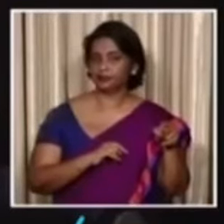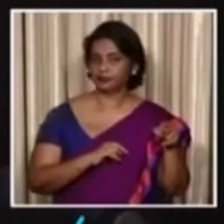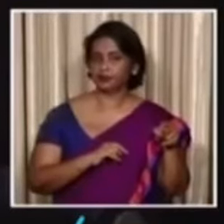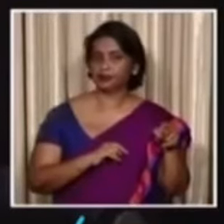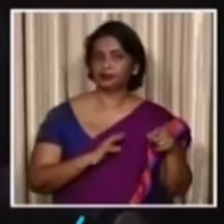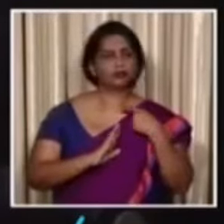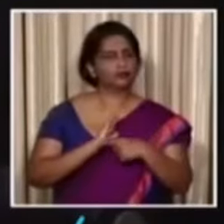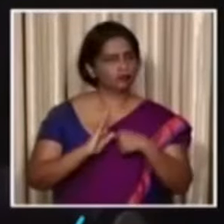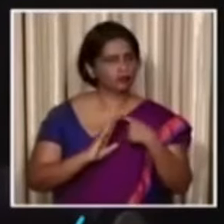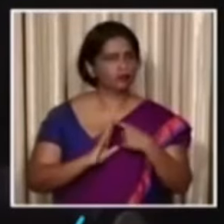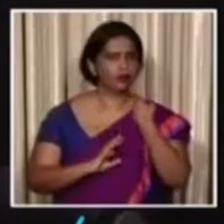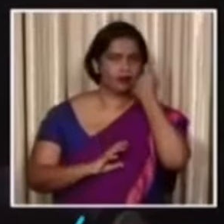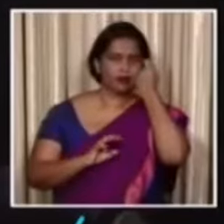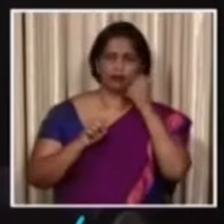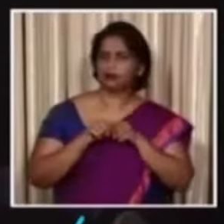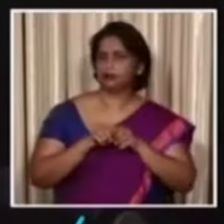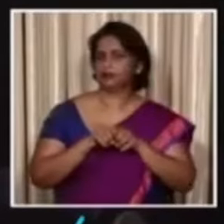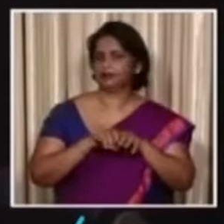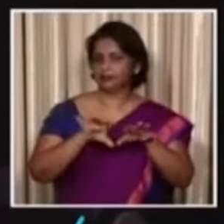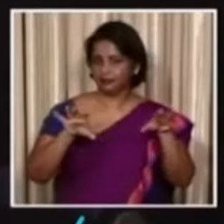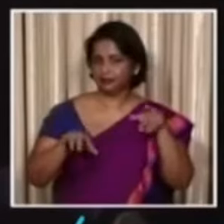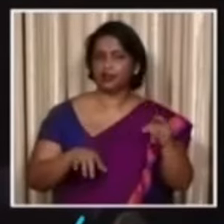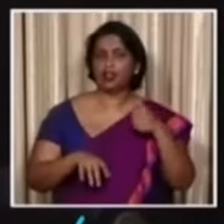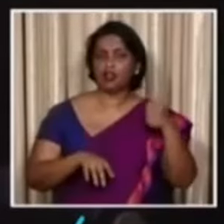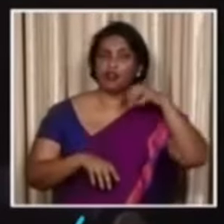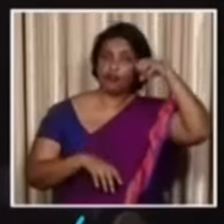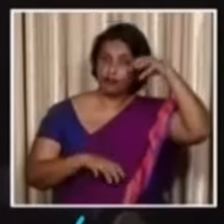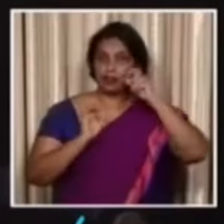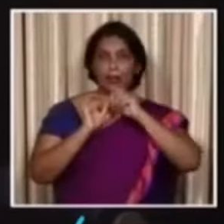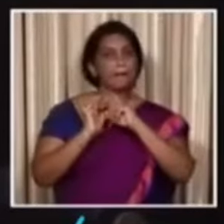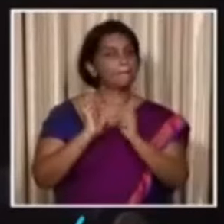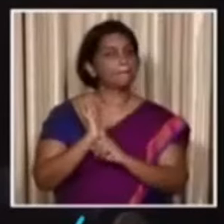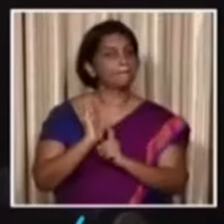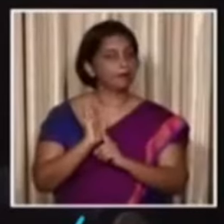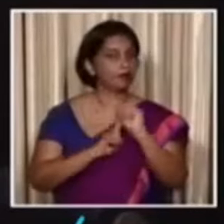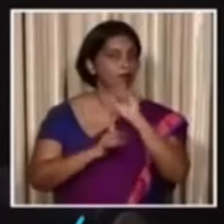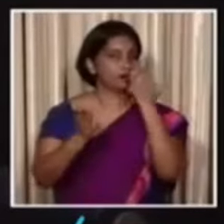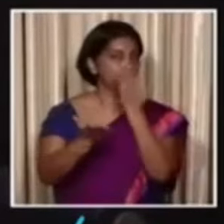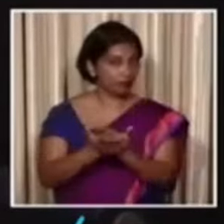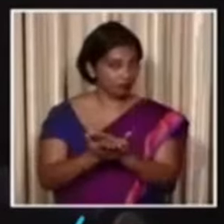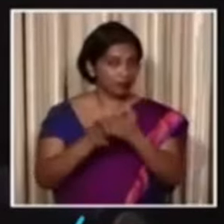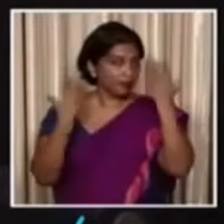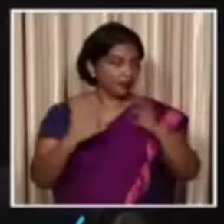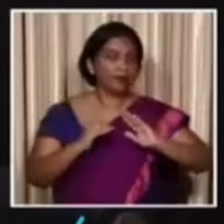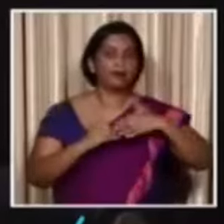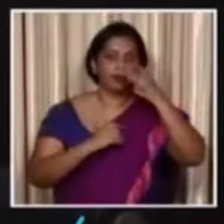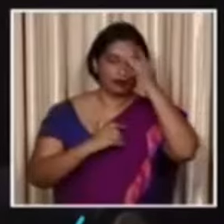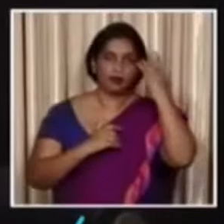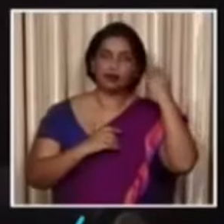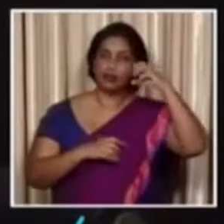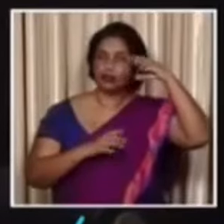මේ රටේ මතයක් නිර්මාණය කළ තිබුණා. නව විදුලි බල පනත පාර්ලිමේන්තුවේ සම්මත වුණාට පස්සේ විදුලි